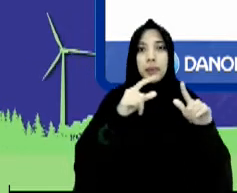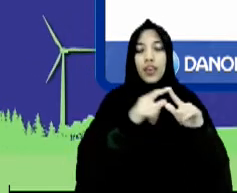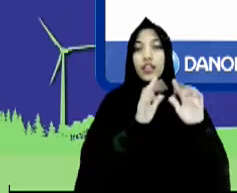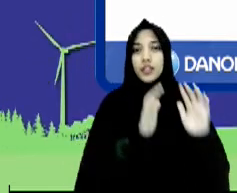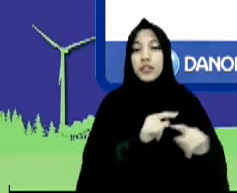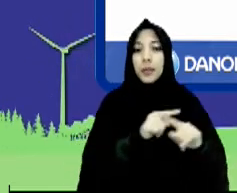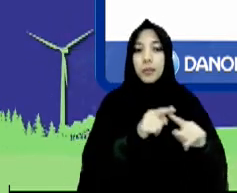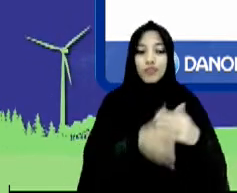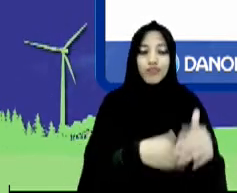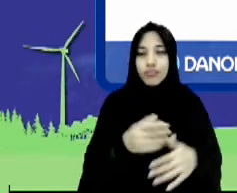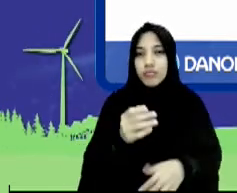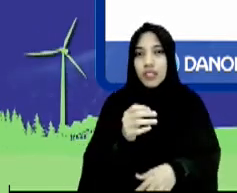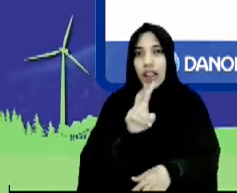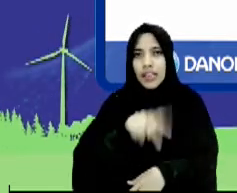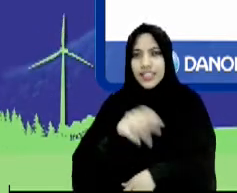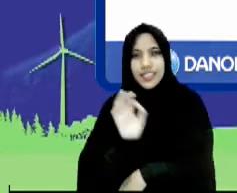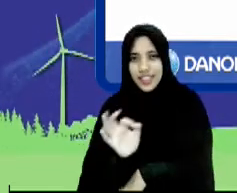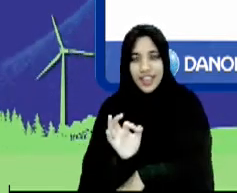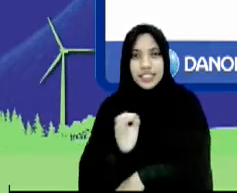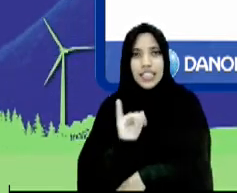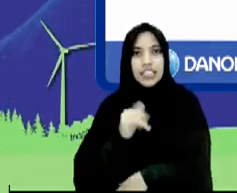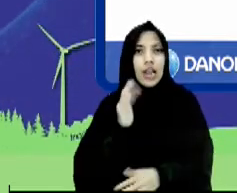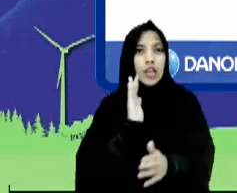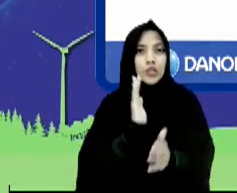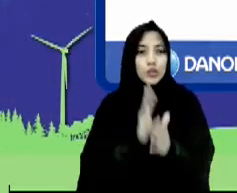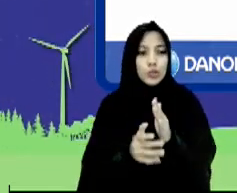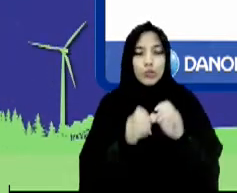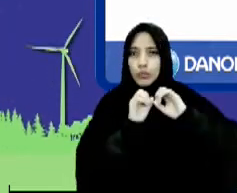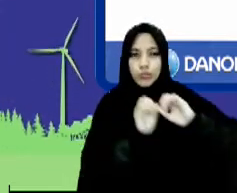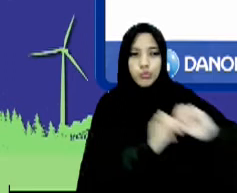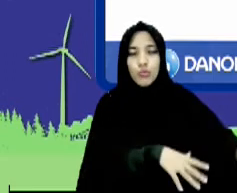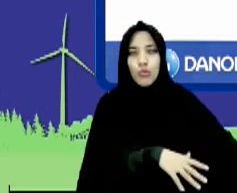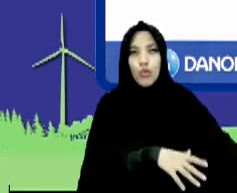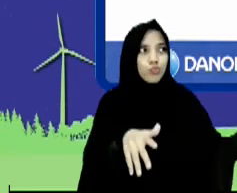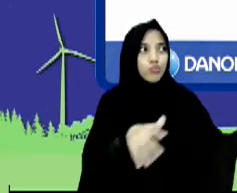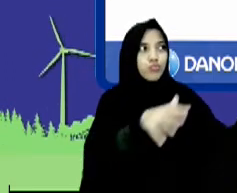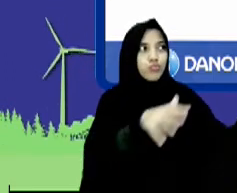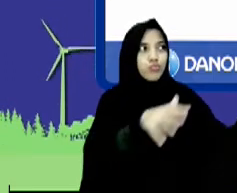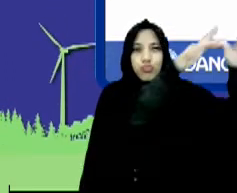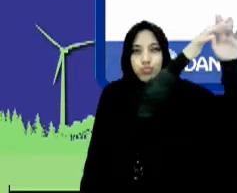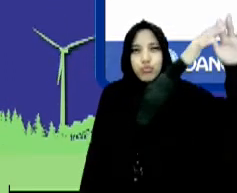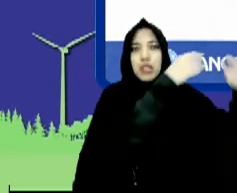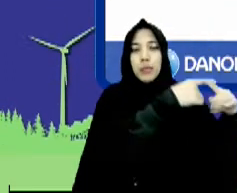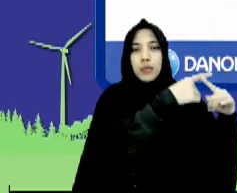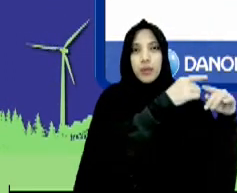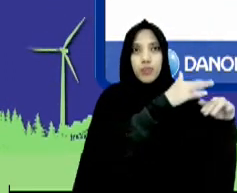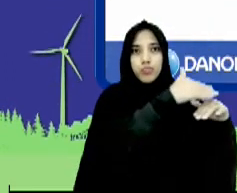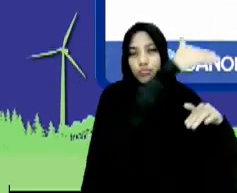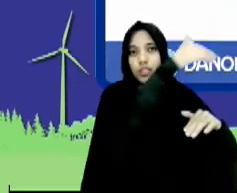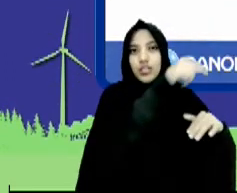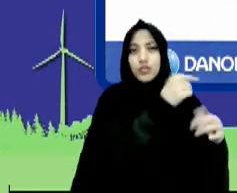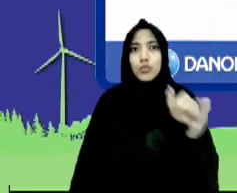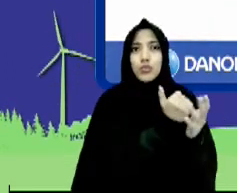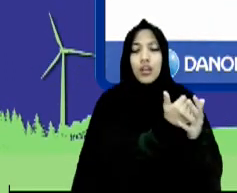ada tanpa ada pengelolaan lebih lanjut gitu kan hanya dibiarkan seitu saja menjadi Open damping gunungan sampah dan segala macam itu tuh melepaskan gas metan yang sangat